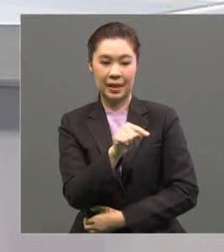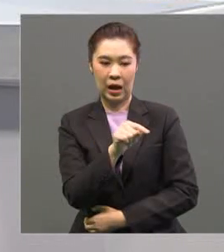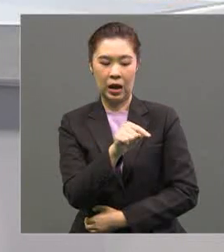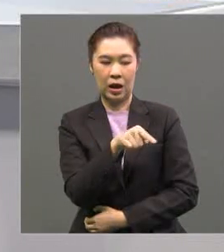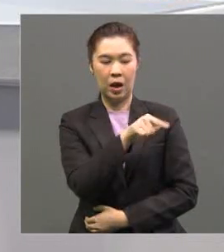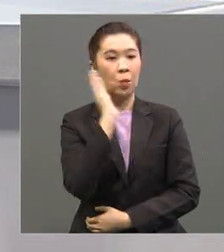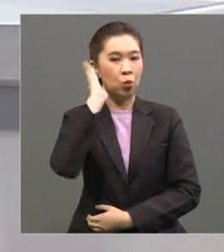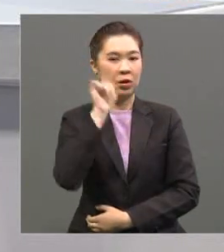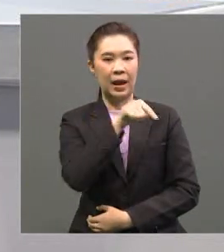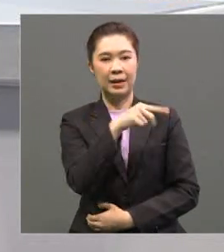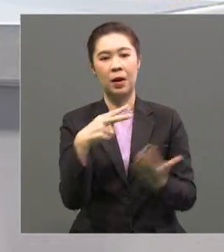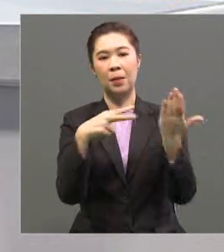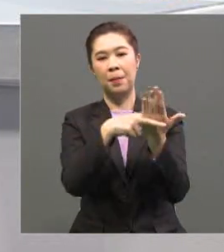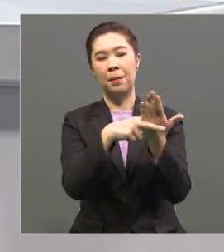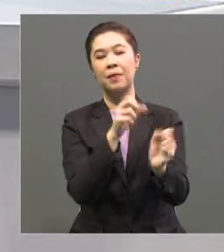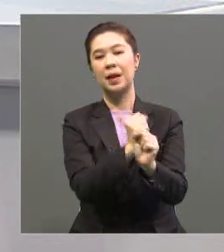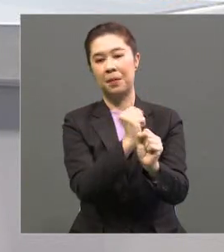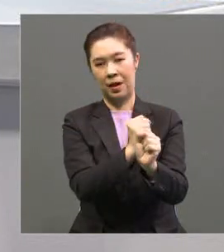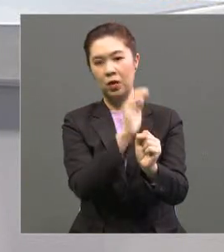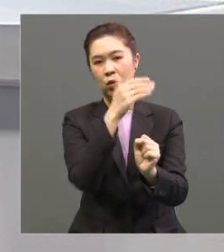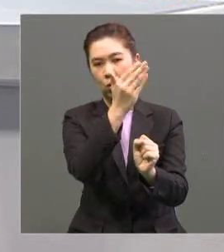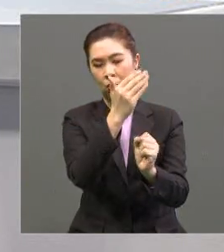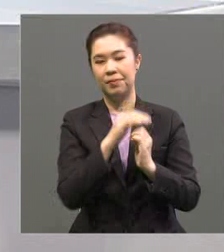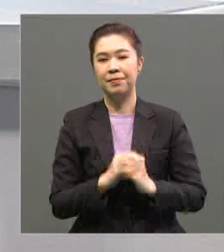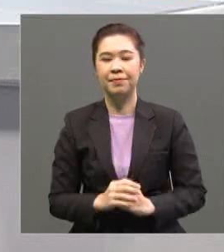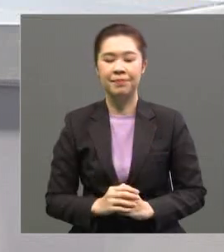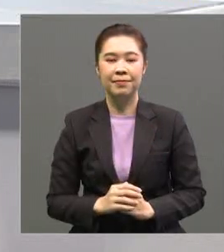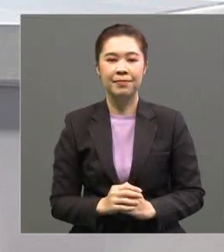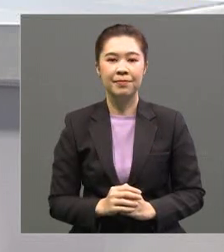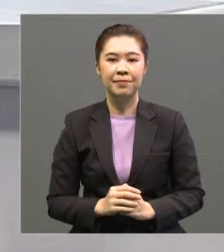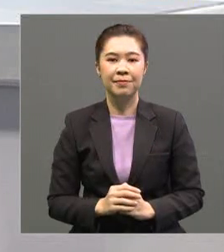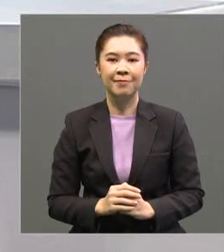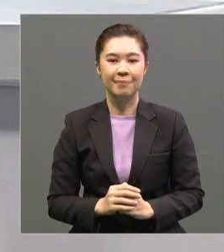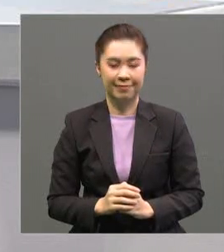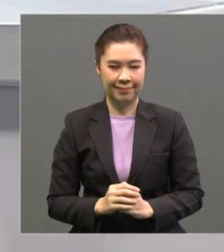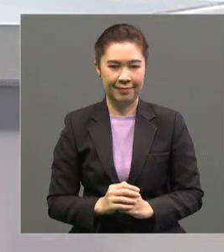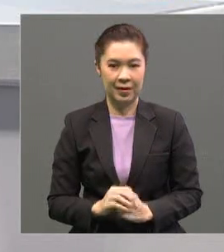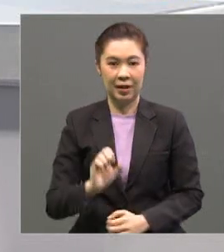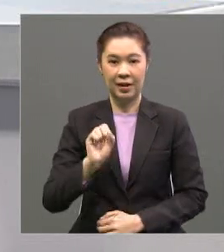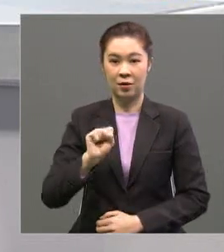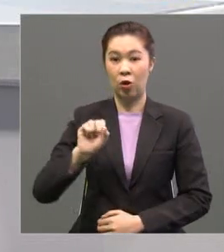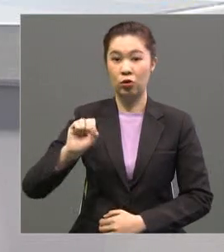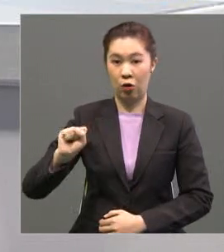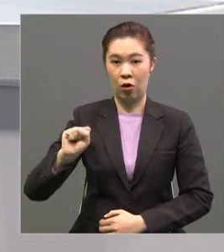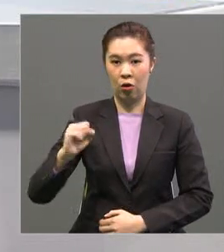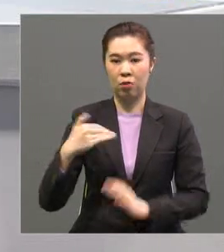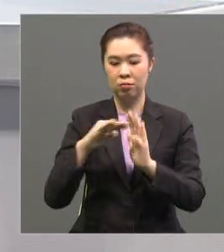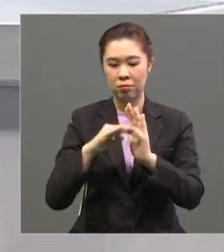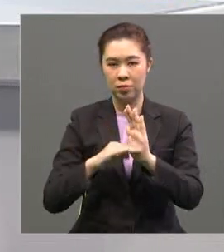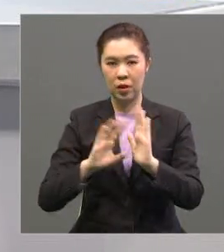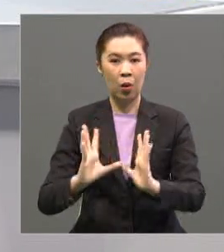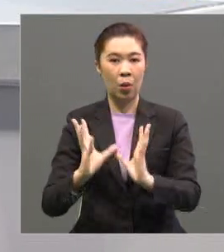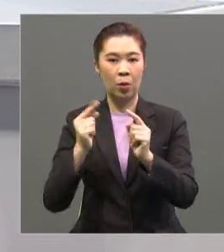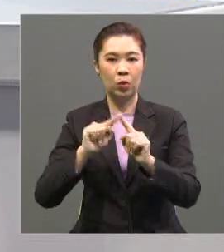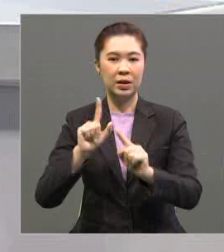หยุดปฏิบัติหน้าที่นั่นเอง ครับขณะที่วาระของสภาแล้วก็ส.ส.ชุดนี้ก็จะหมดในวันที่